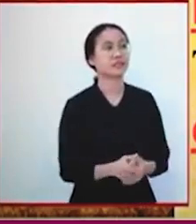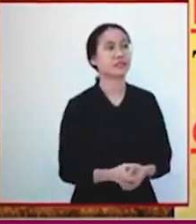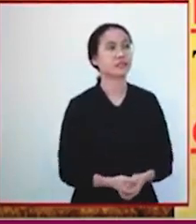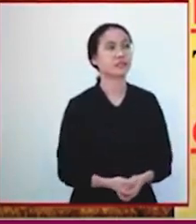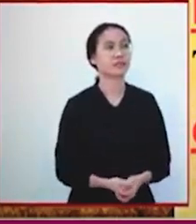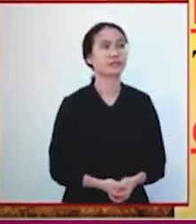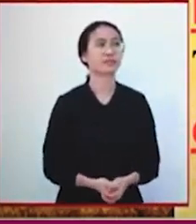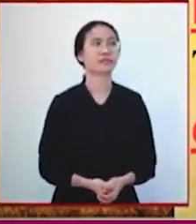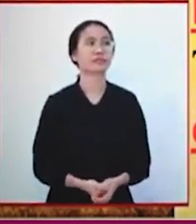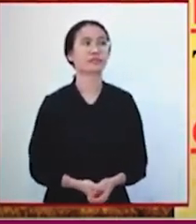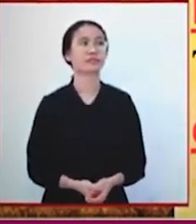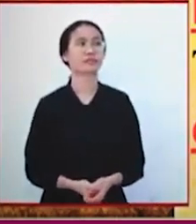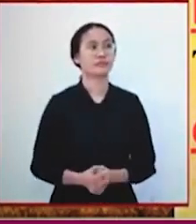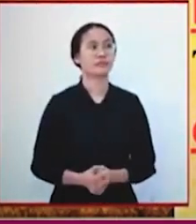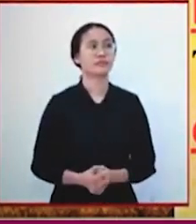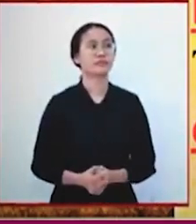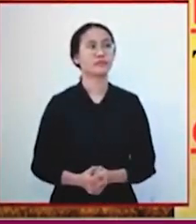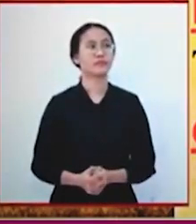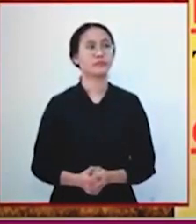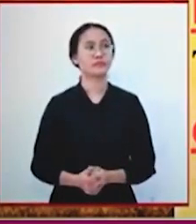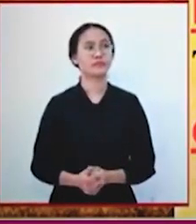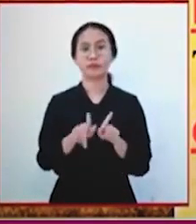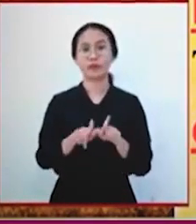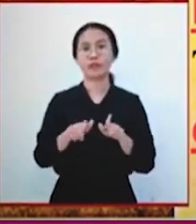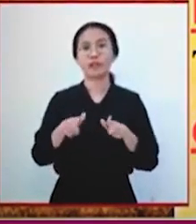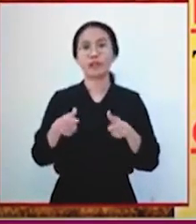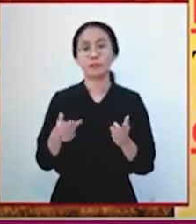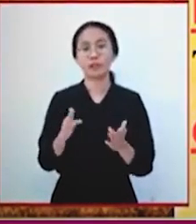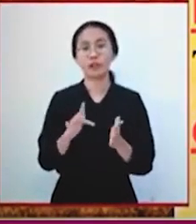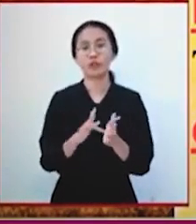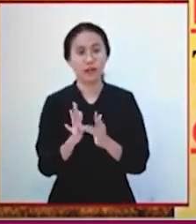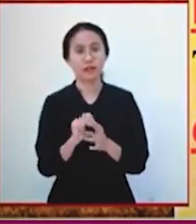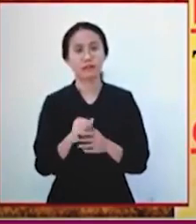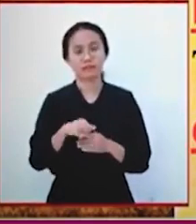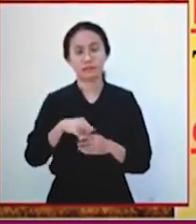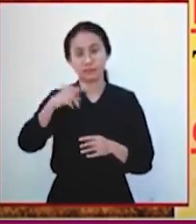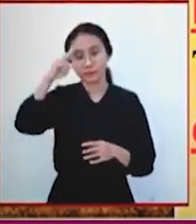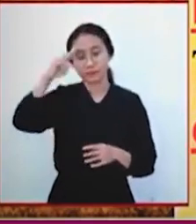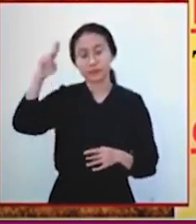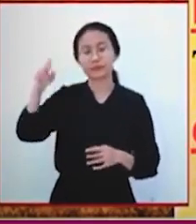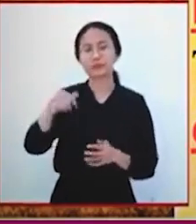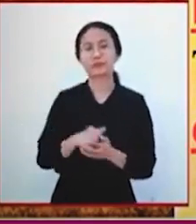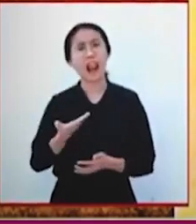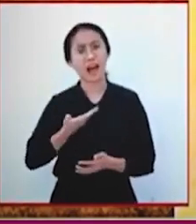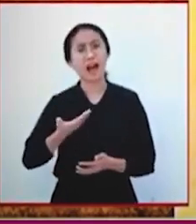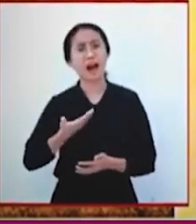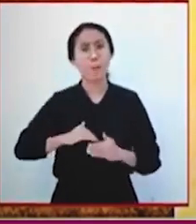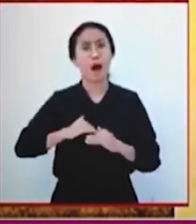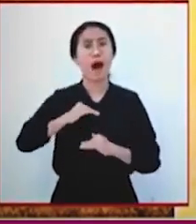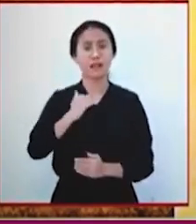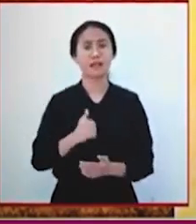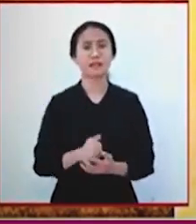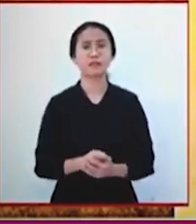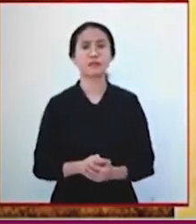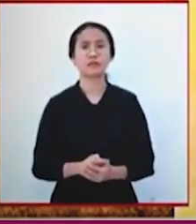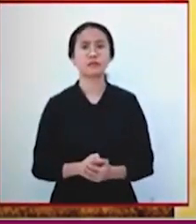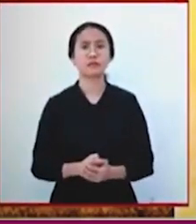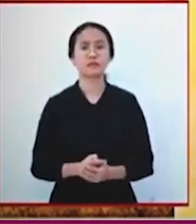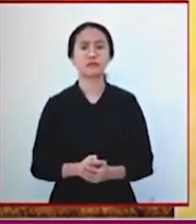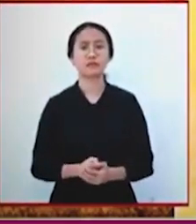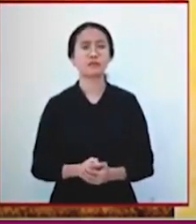karena lebih baik aku mati daripada hidup firman Tuhan ritual ngomong gayung tua Iya kah engkau marah Yunus